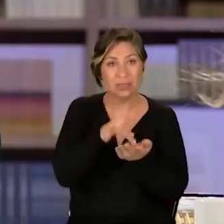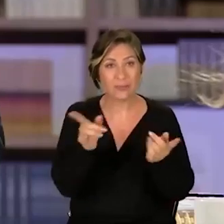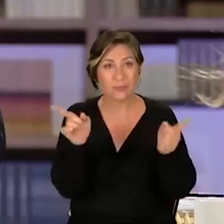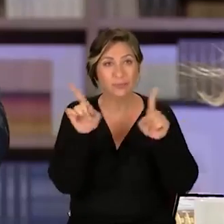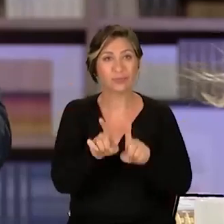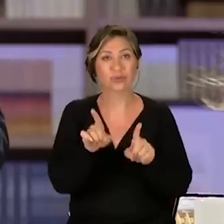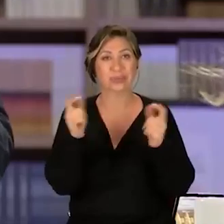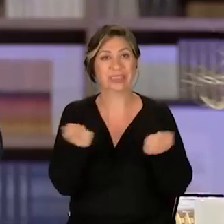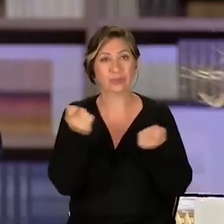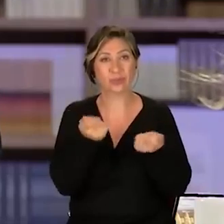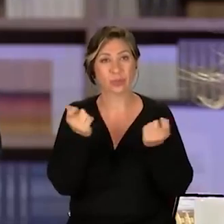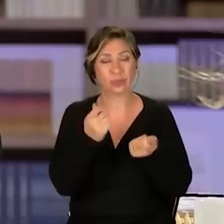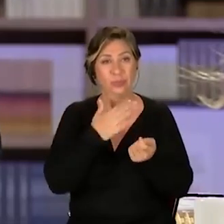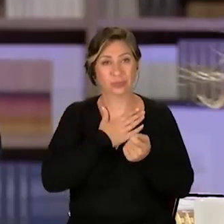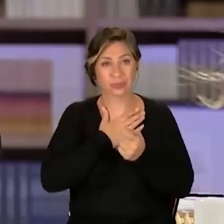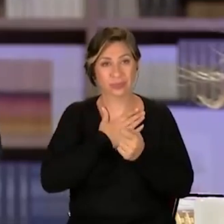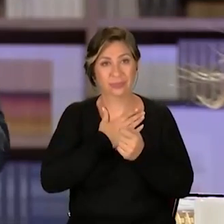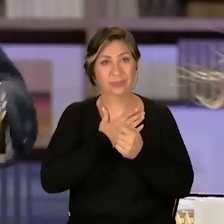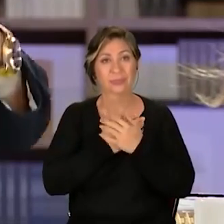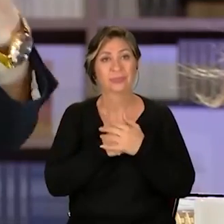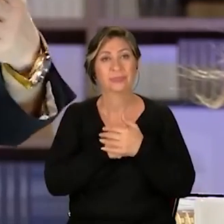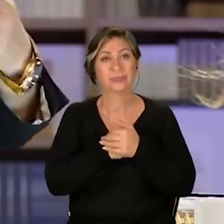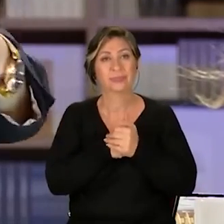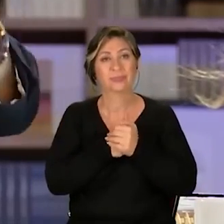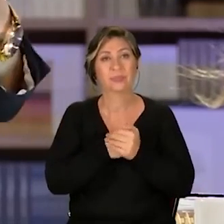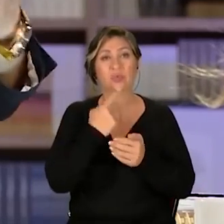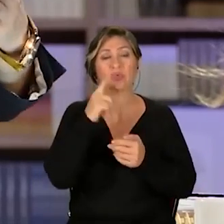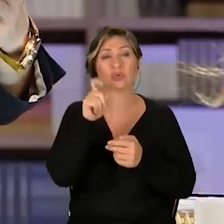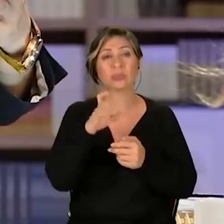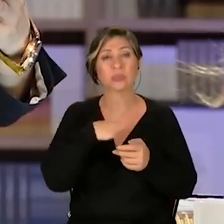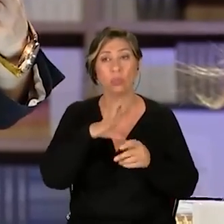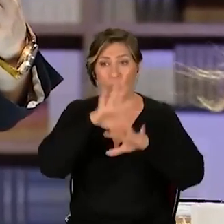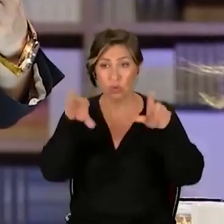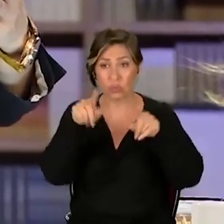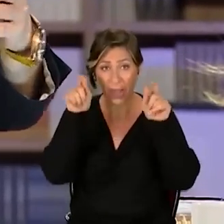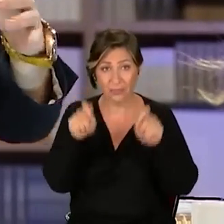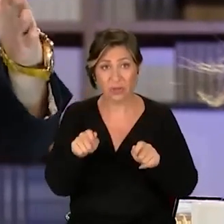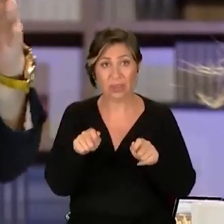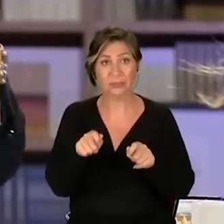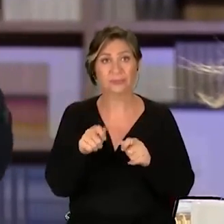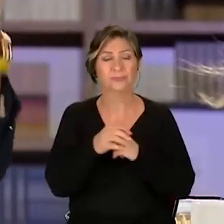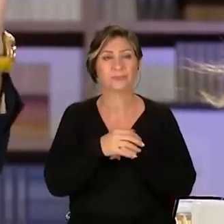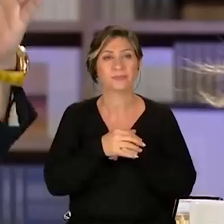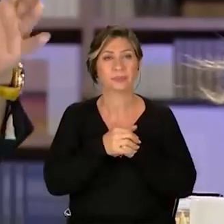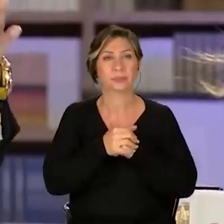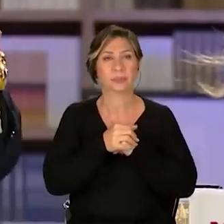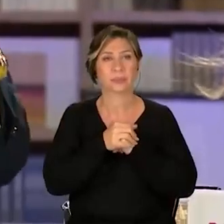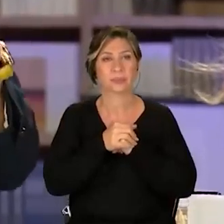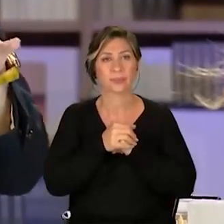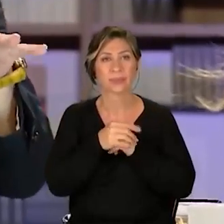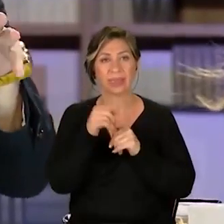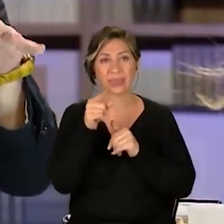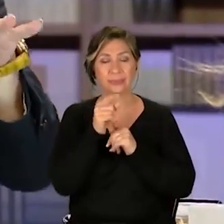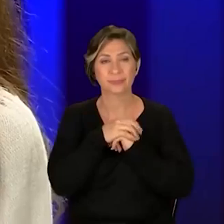yerde nerede buluşuruzun hep zorlaması içinim. Yani şunu sormak istiyorum. Bütün bunlar yapılacağına yani mesela şunu sormak istiyorum. Siz bir